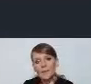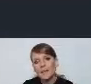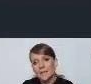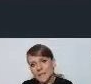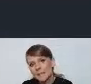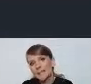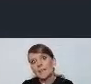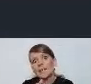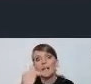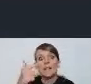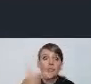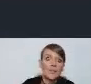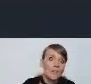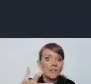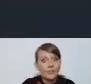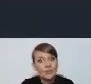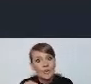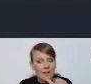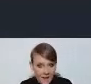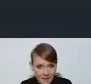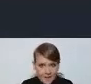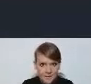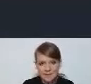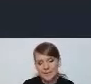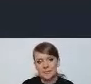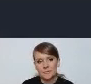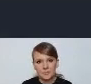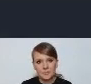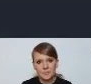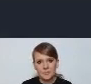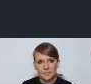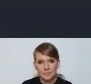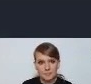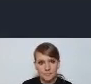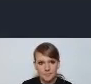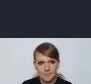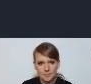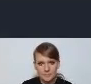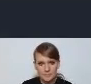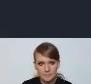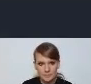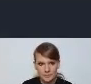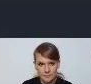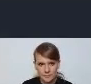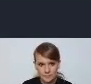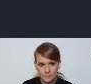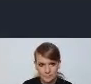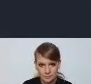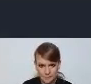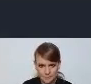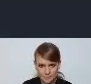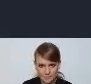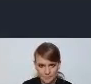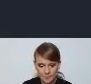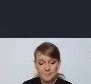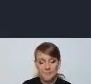albo kilkudziesięciu lat. No i kolejny element, który mówi o tym, że